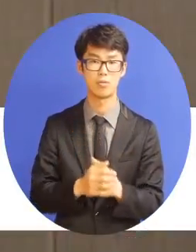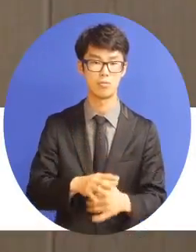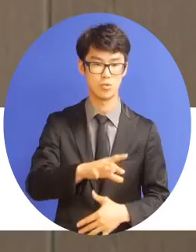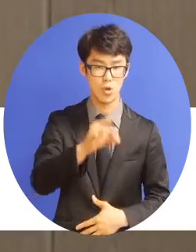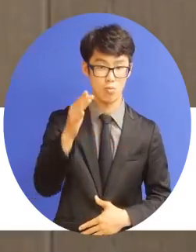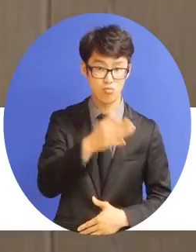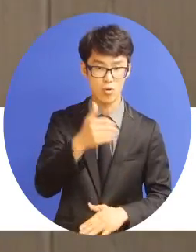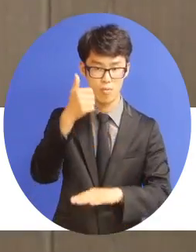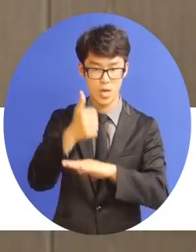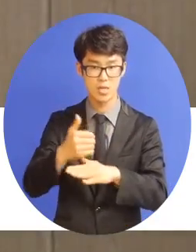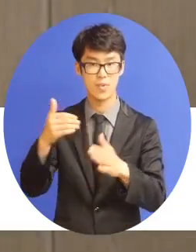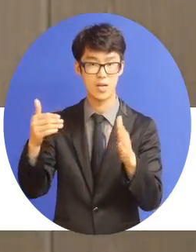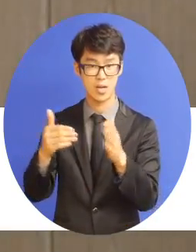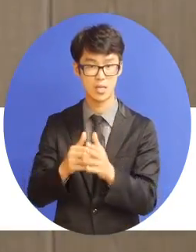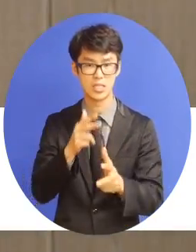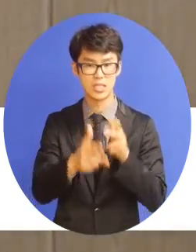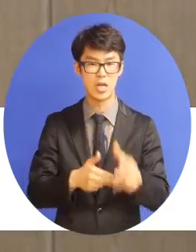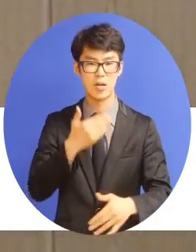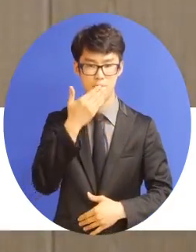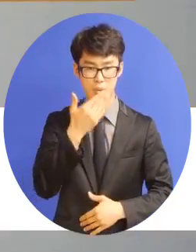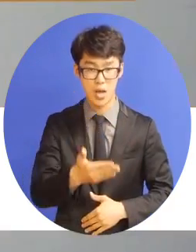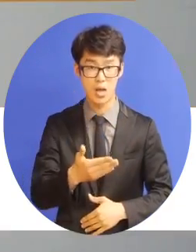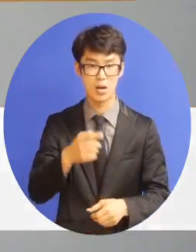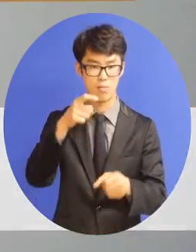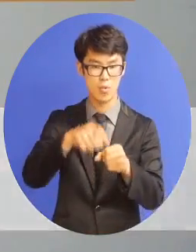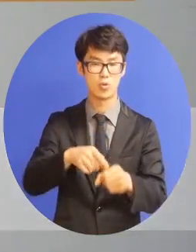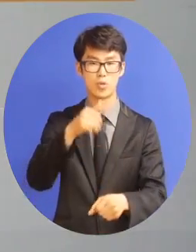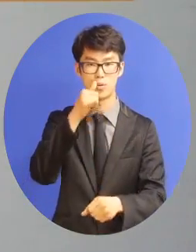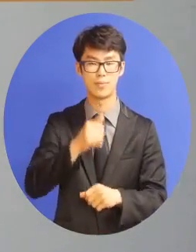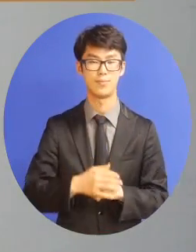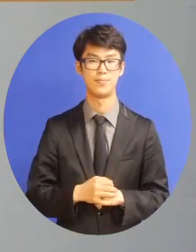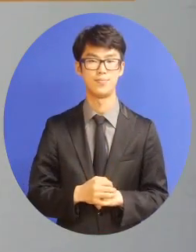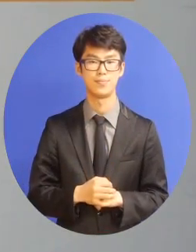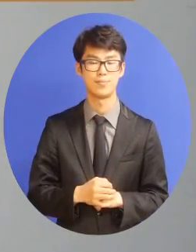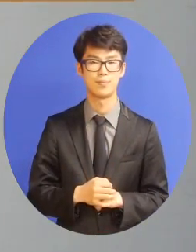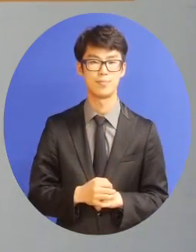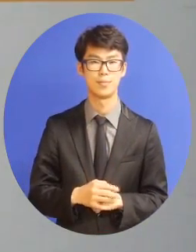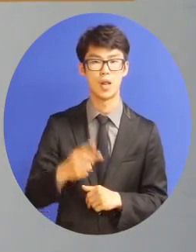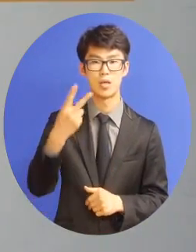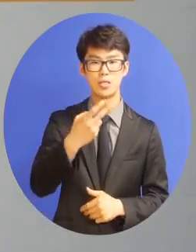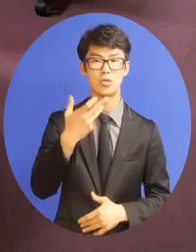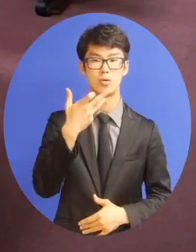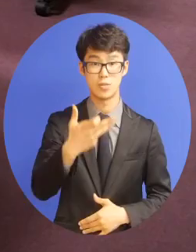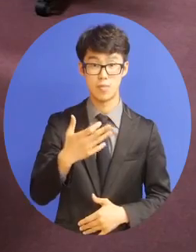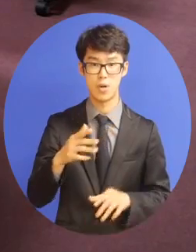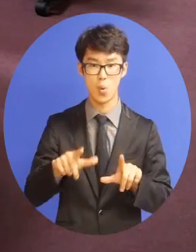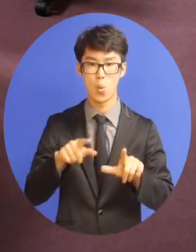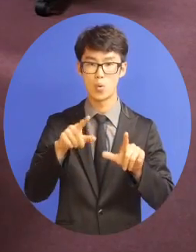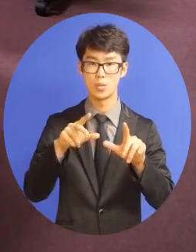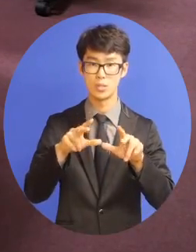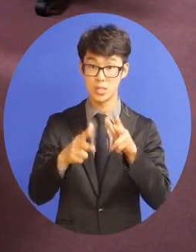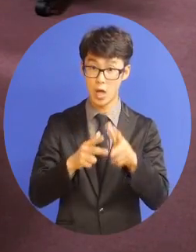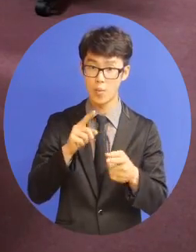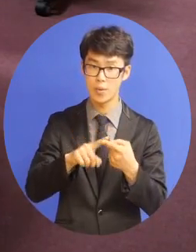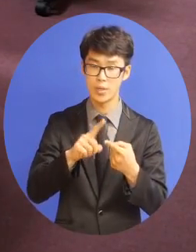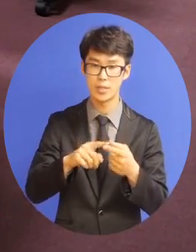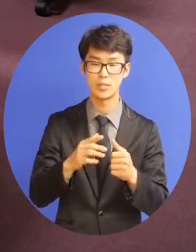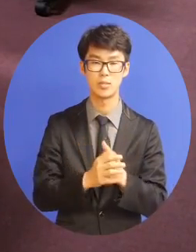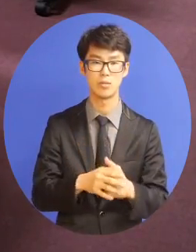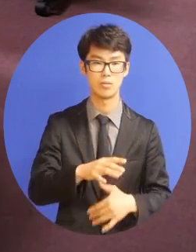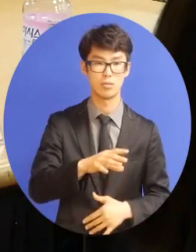단계부터 지속가능한 사업을 발굴하기 위한 목적 인데요 한편 2018 올해의 관광도시 사업은